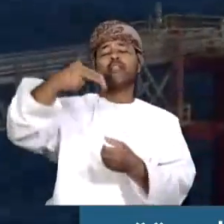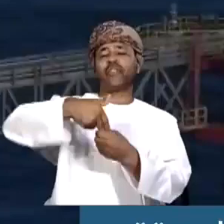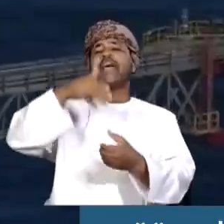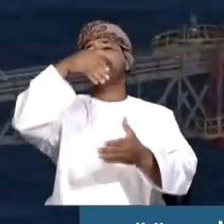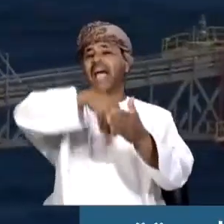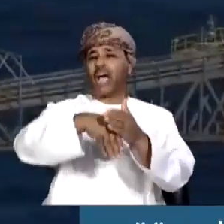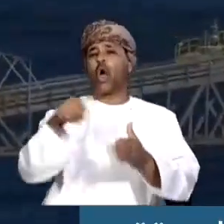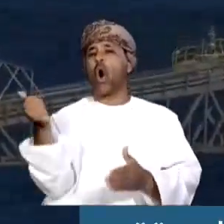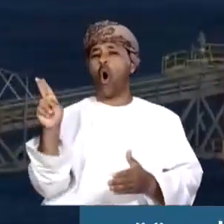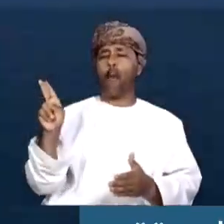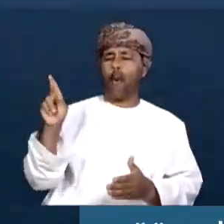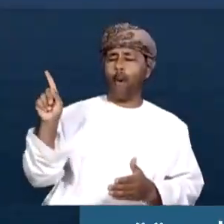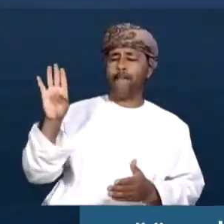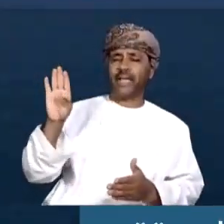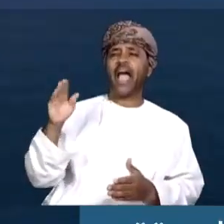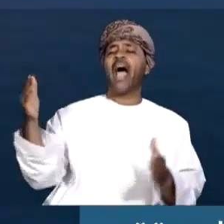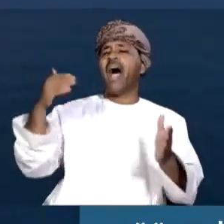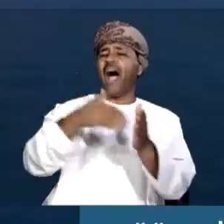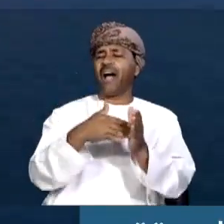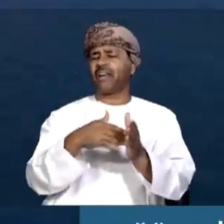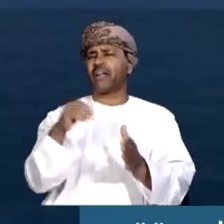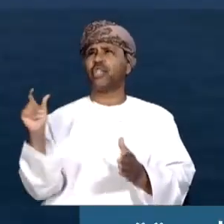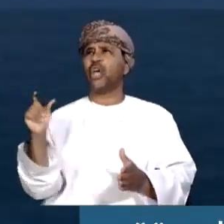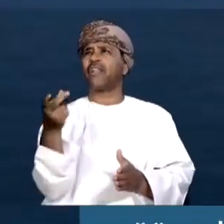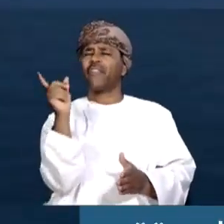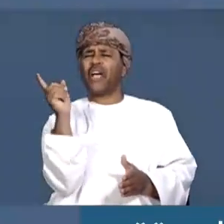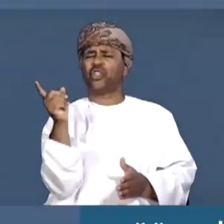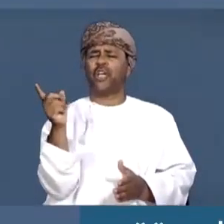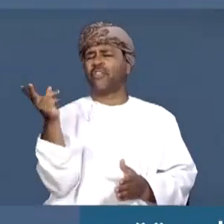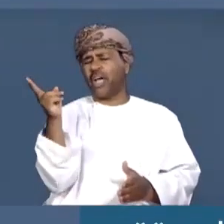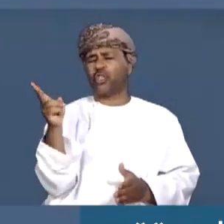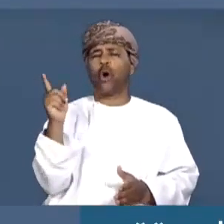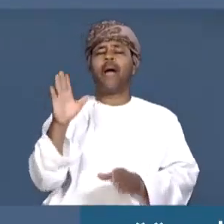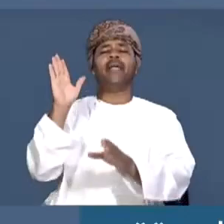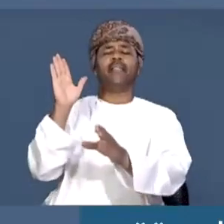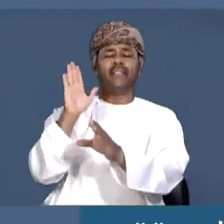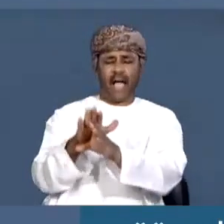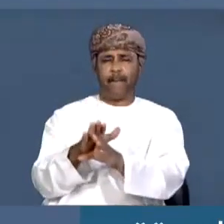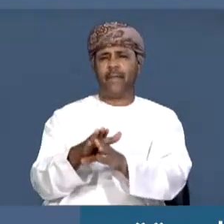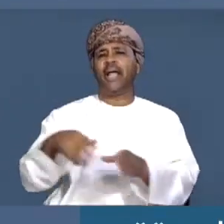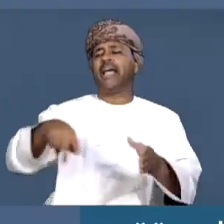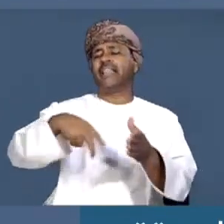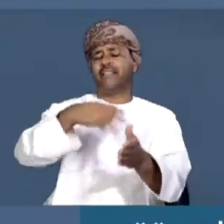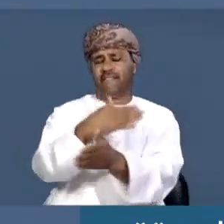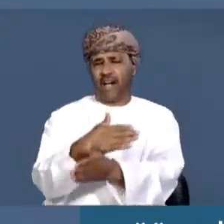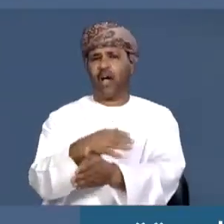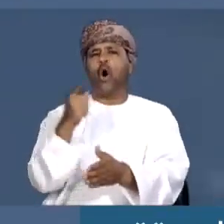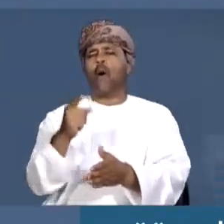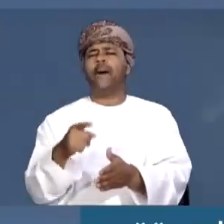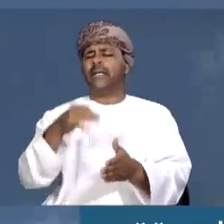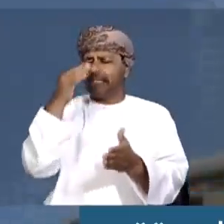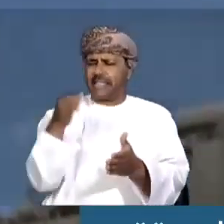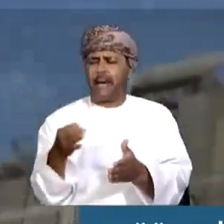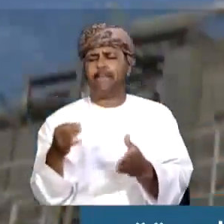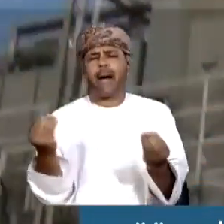وخارج أوبك قد اتفقوا نهاية شهر سبتمبر الماضي على دعم الاتفاق الذي ينص بتنفيذ نسبة الالتزام